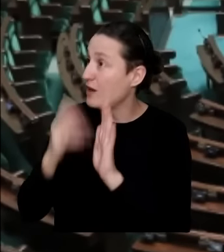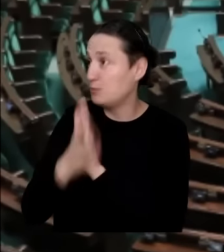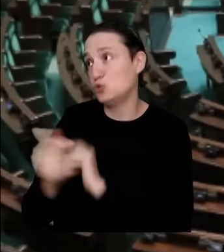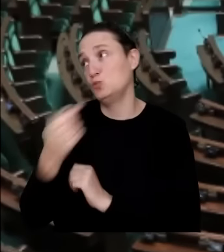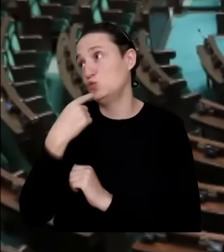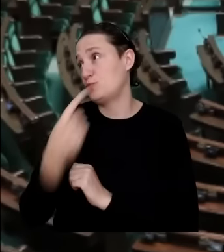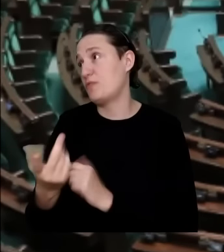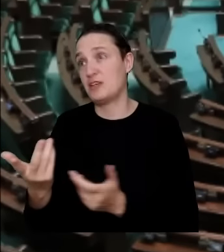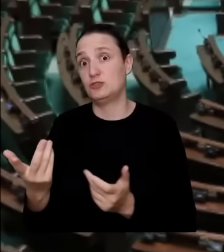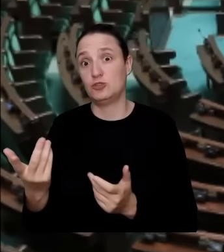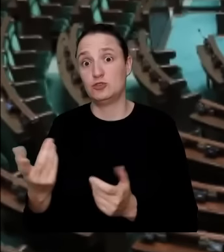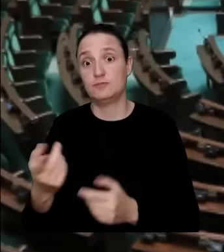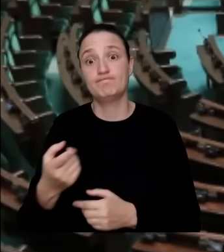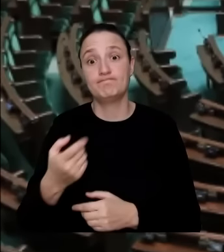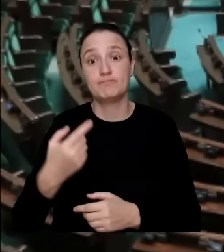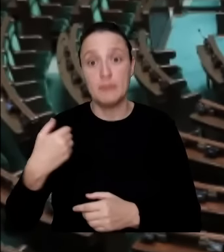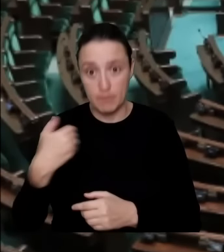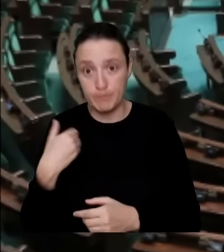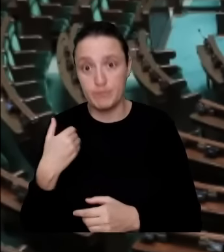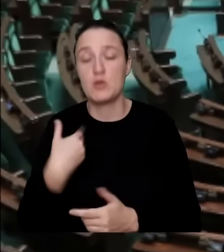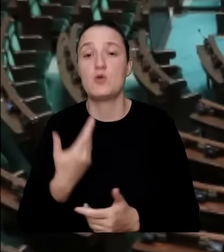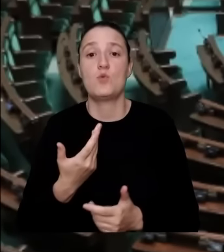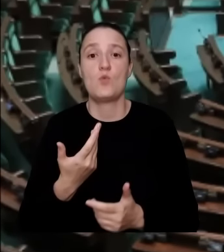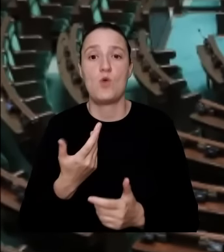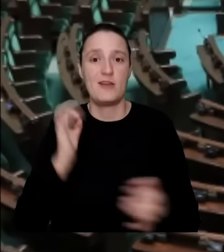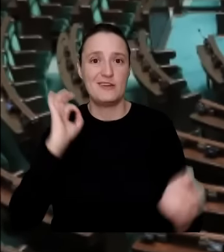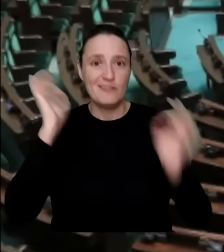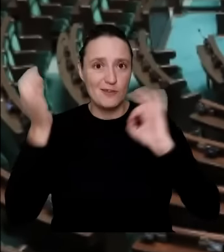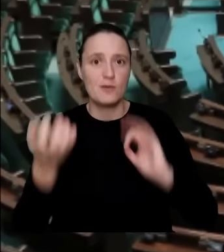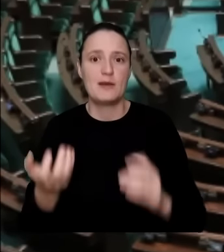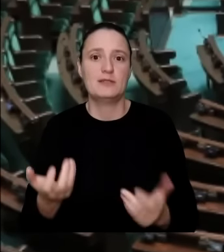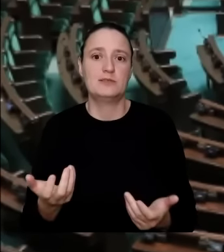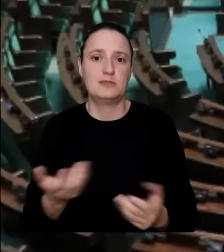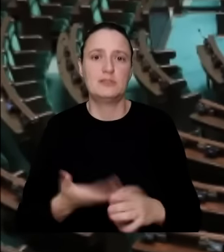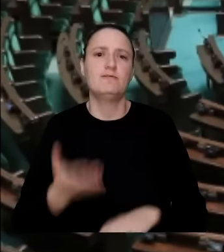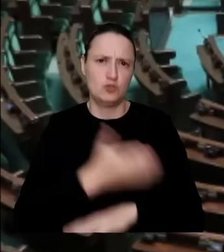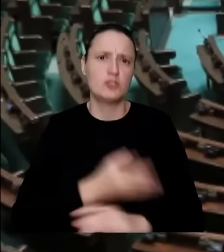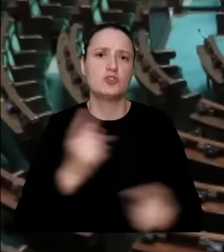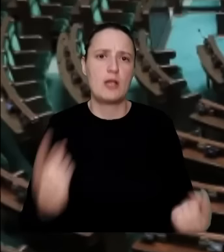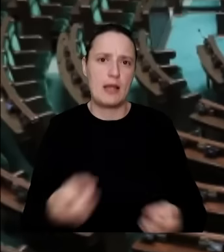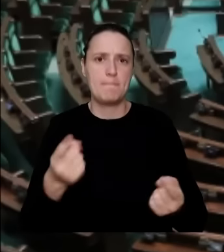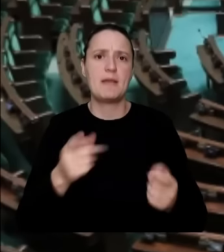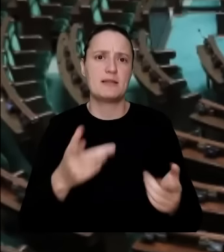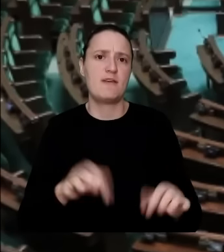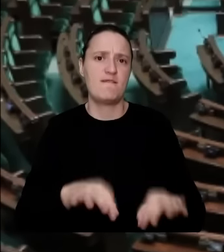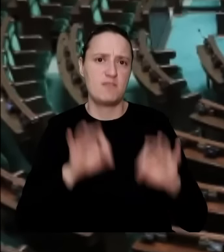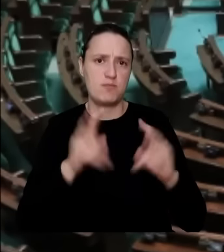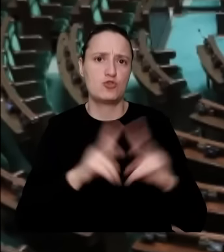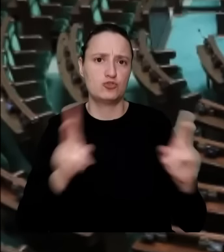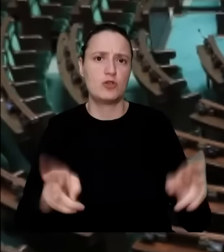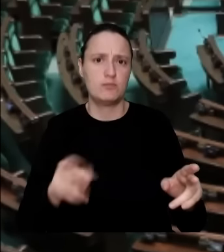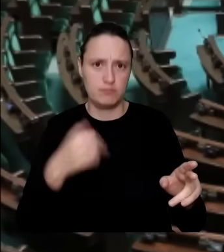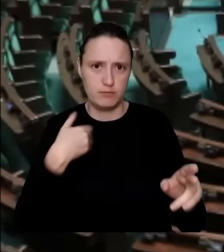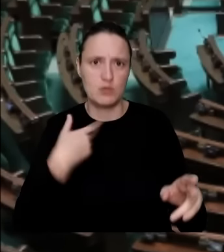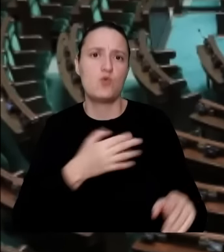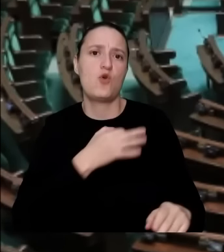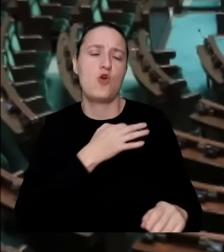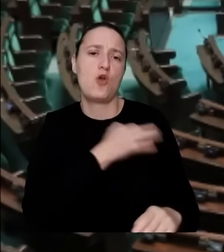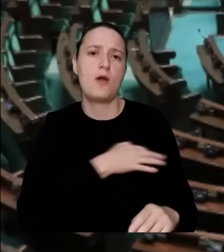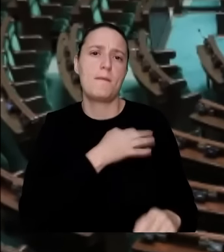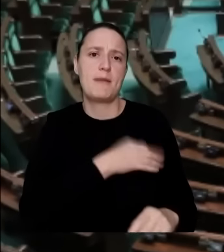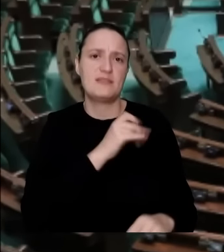informowali to też była był to był etap element kampanii Prawa i Sprawiedliwości w wyborach do Parlamentu Europejskiego żeby